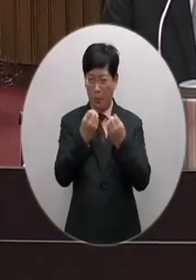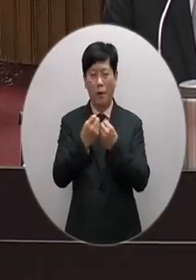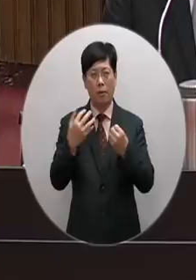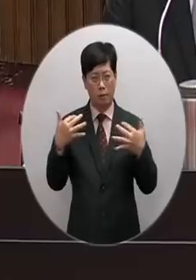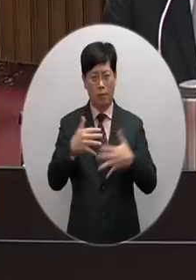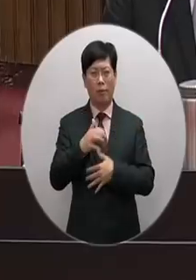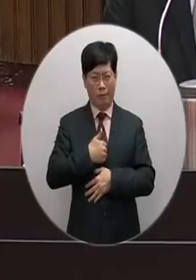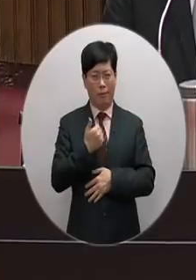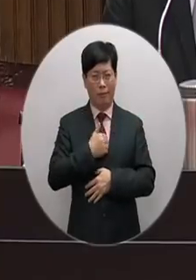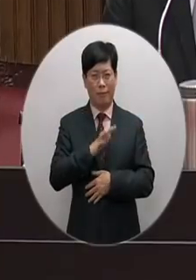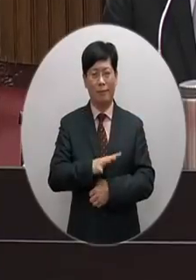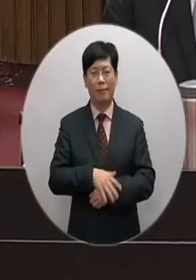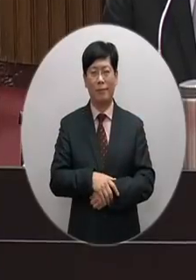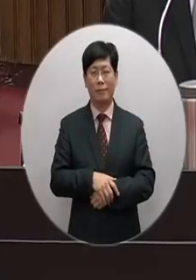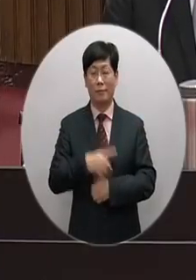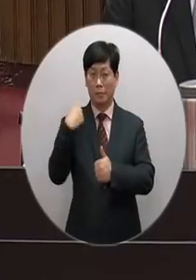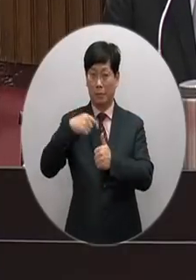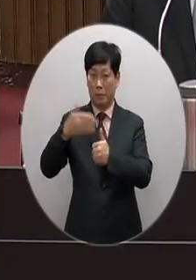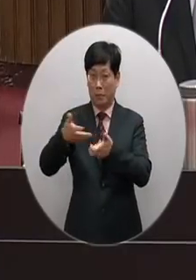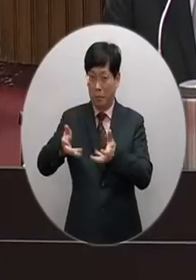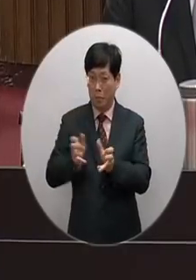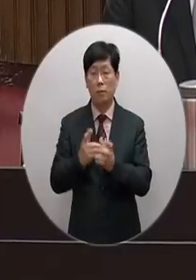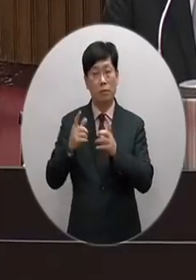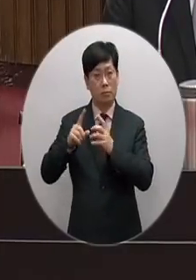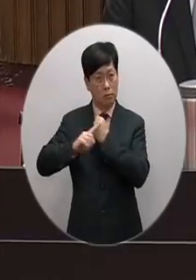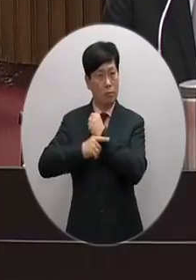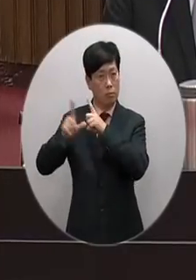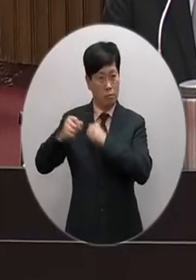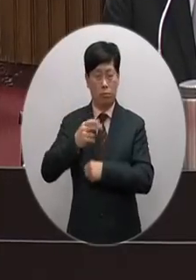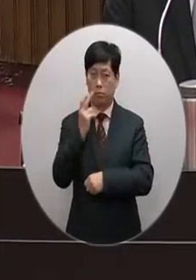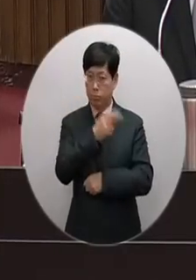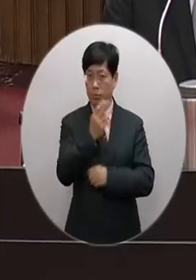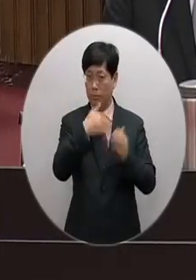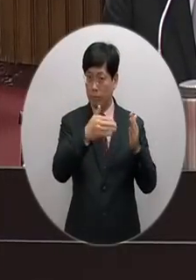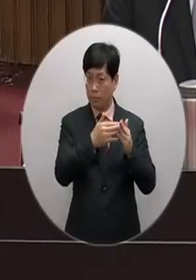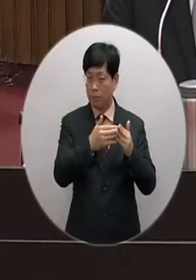是事实嘛。 是。 那教育部呢依法要求